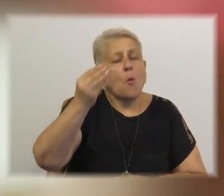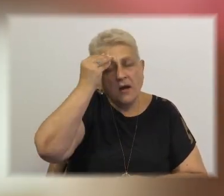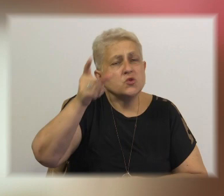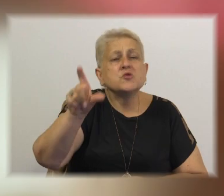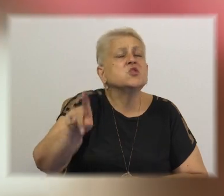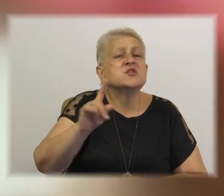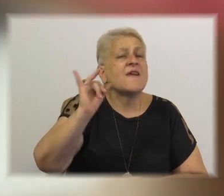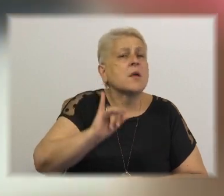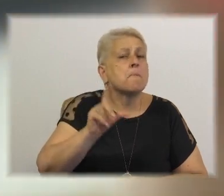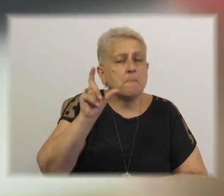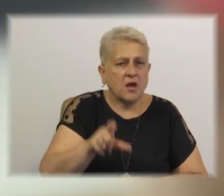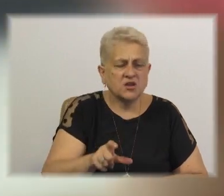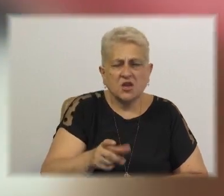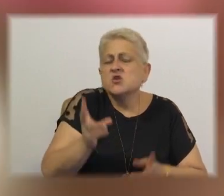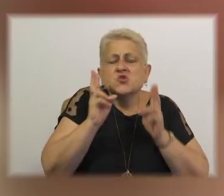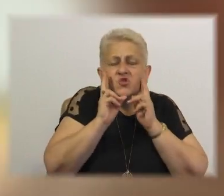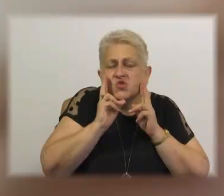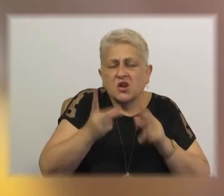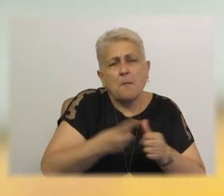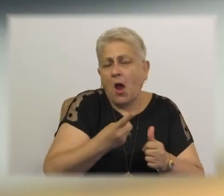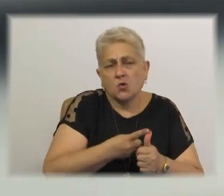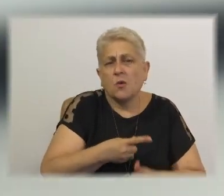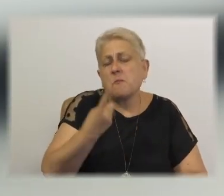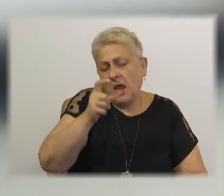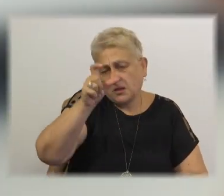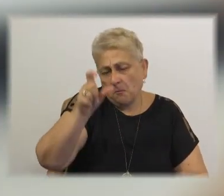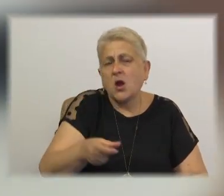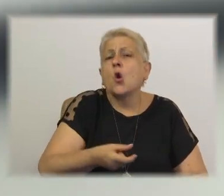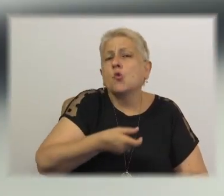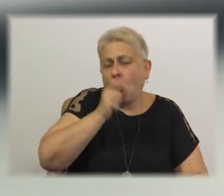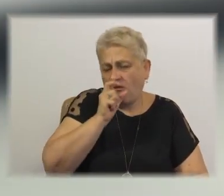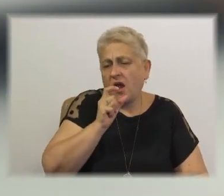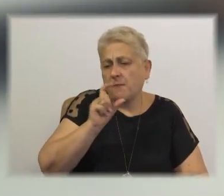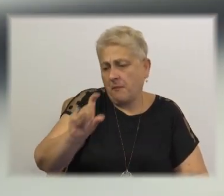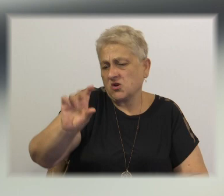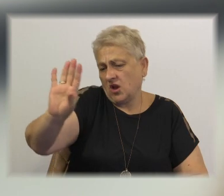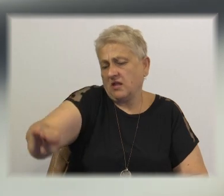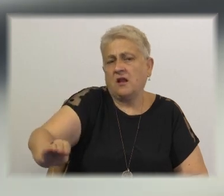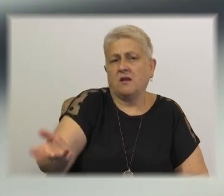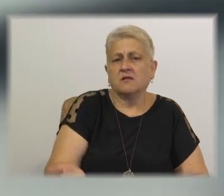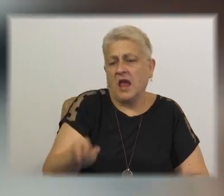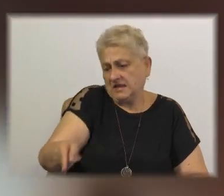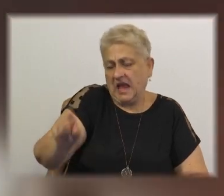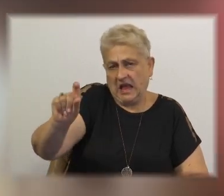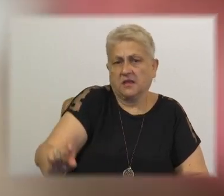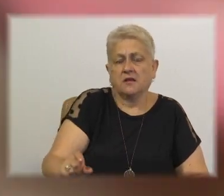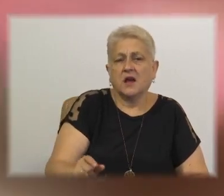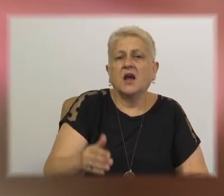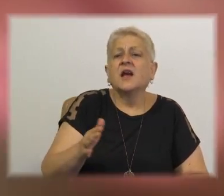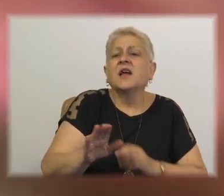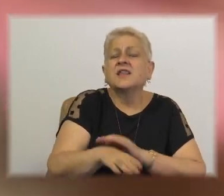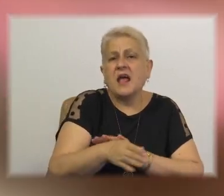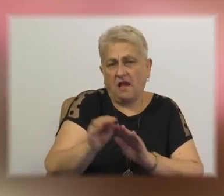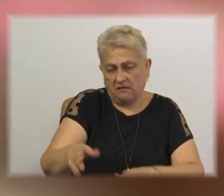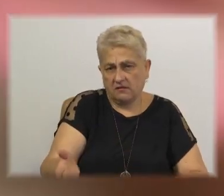կարծիքով։ Չգիտ եմ անունը, միատ մարդ կոսի է խմել բարվողը դրելա աստե, հայ